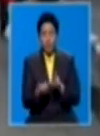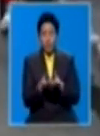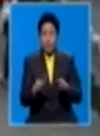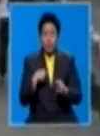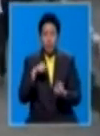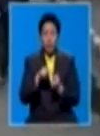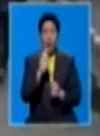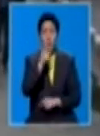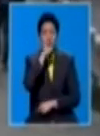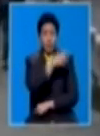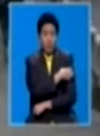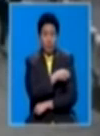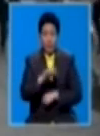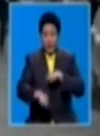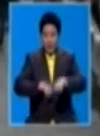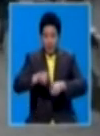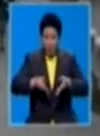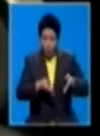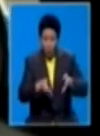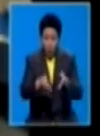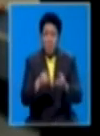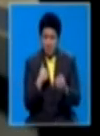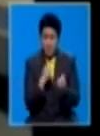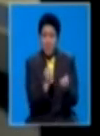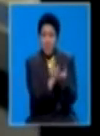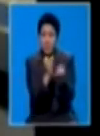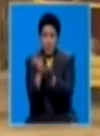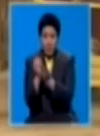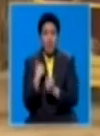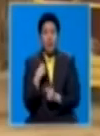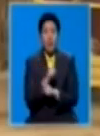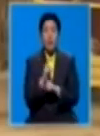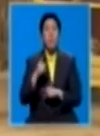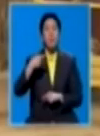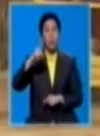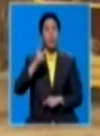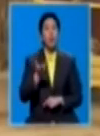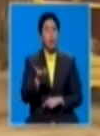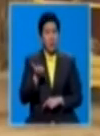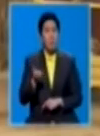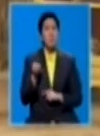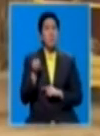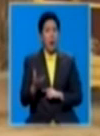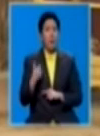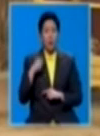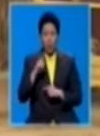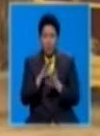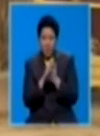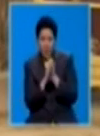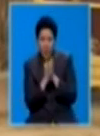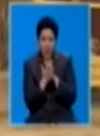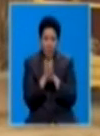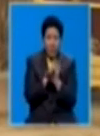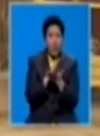านของกทม.นั้นมีผลกระทบต่อคนบางกลุ่มนะครับแต่คนหมู่มากเขาได้รับประโยชน์ก็ต้องอาศัยการปรับตัวเข้าหากันนะครับ